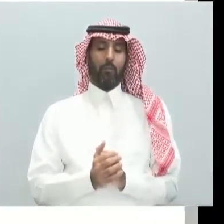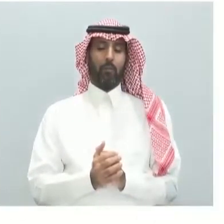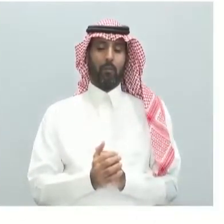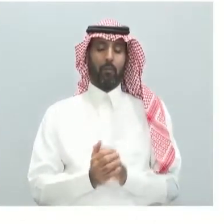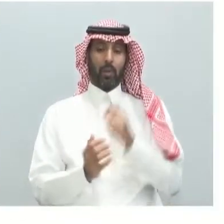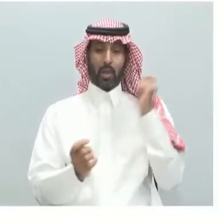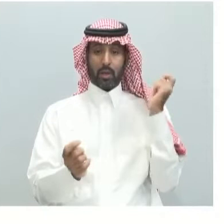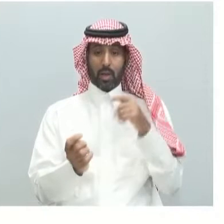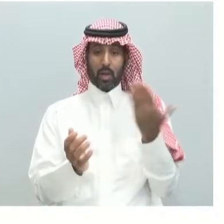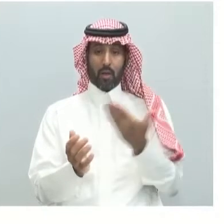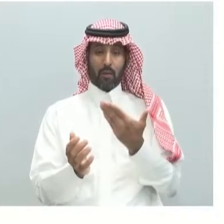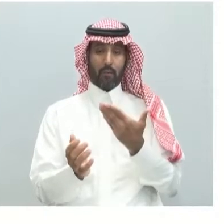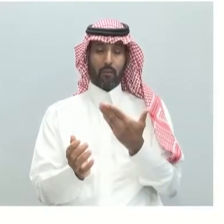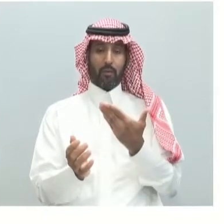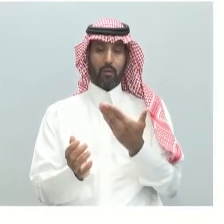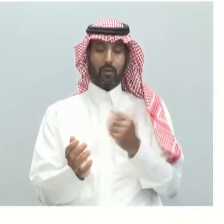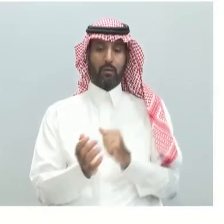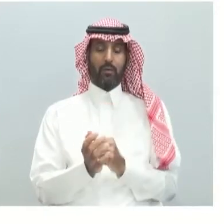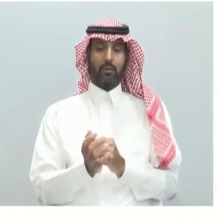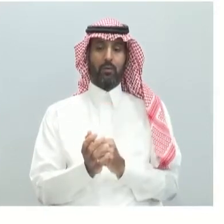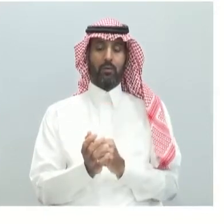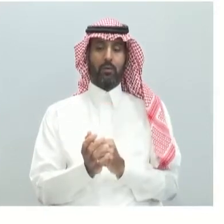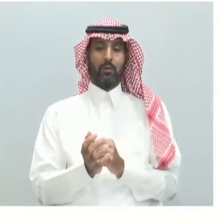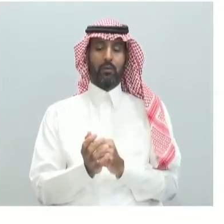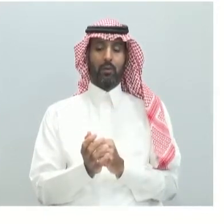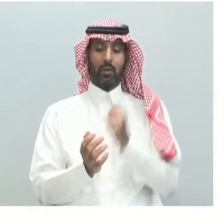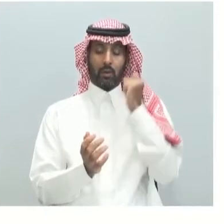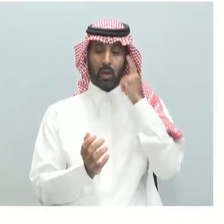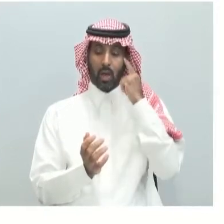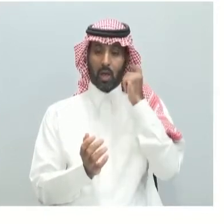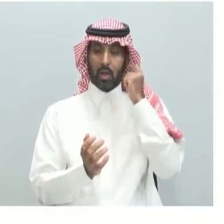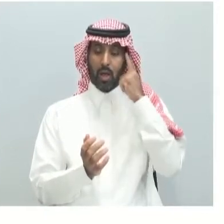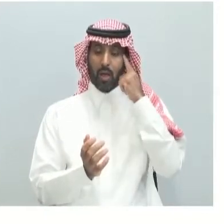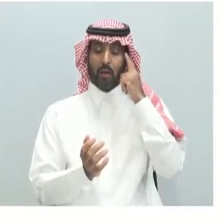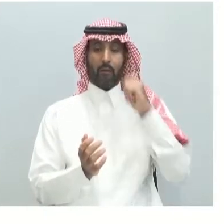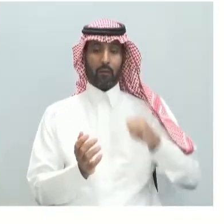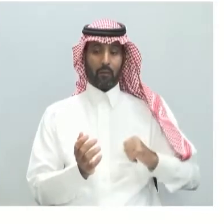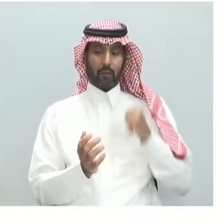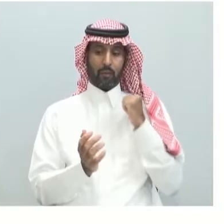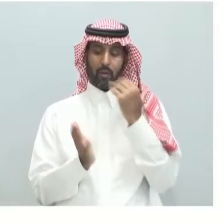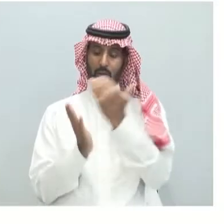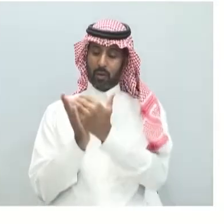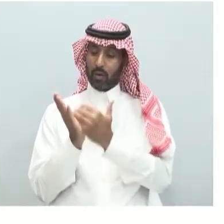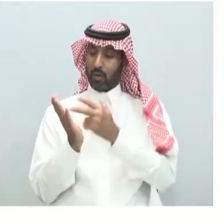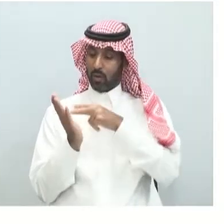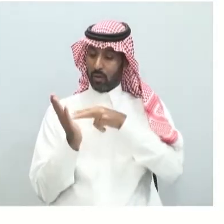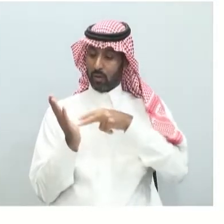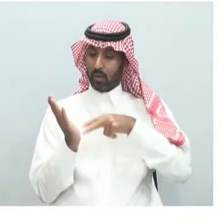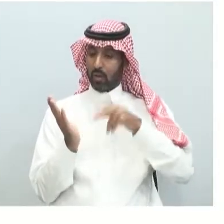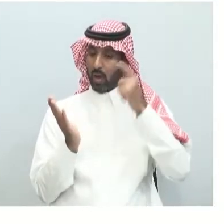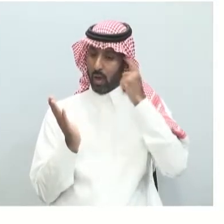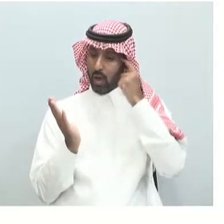يهدف هذا الدرس الى ان يفهم الطالب النص المقروء